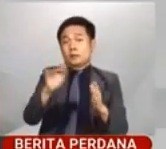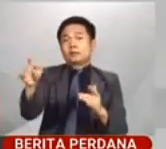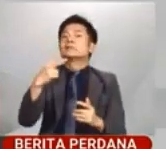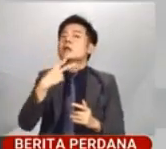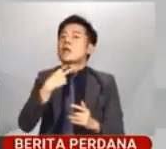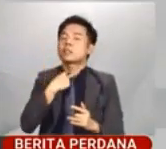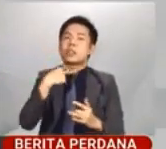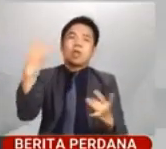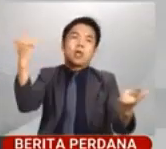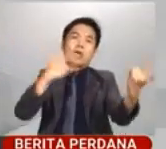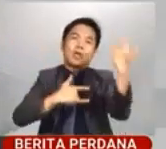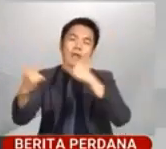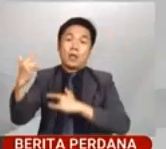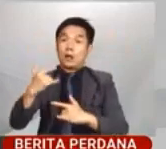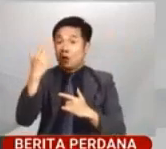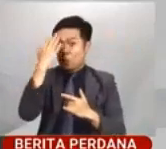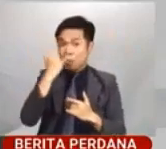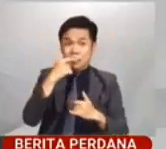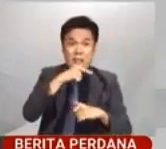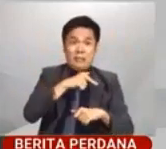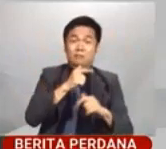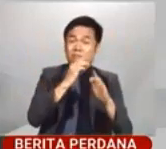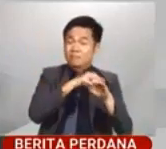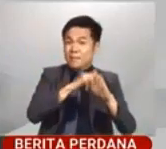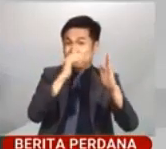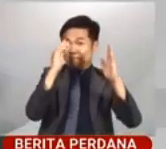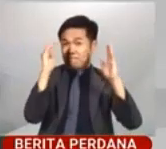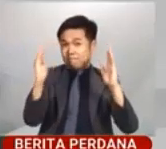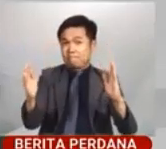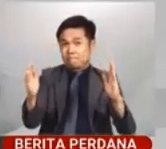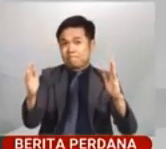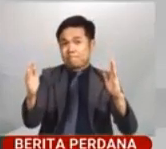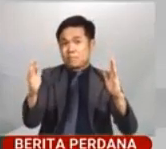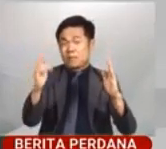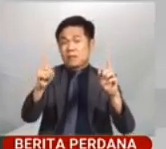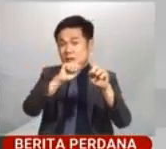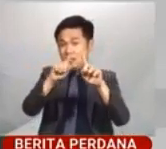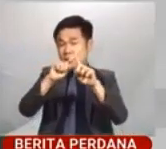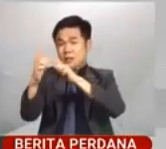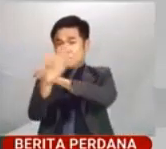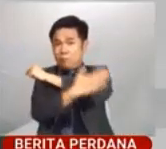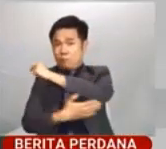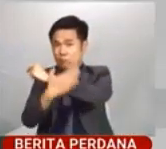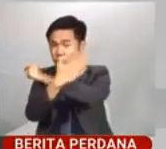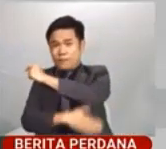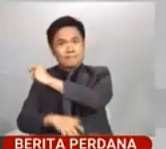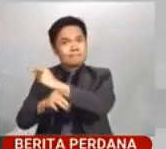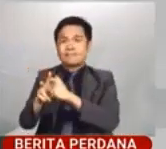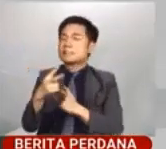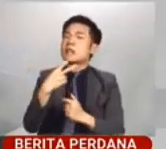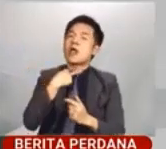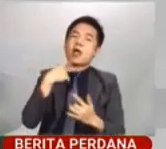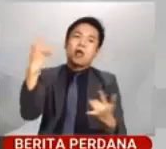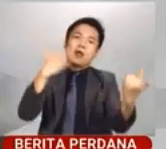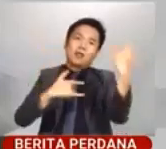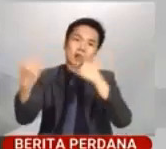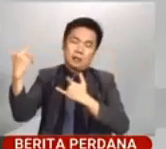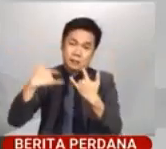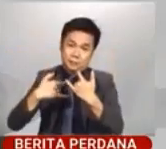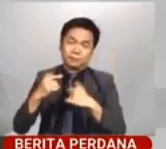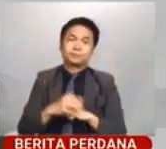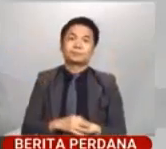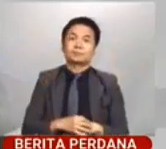susulan parkosaan peraturan-peraturan kawalan atau sekatan perjalanan oleh pelbagai negara menurut kenyataan yang dikeluarkan